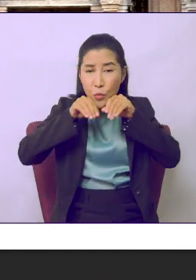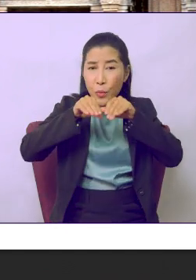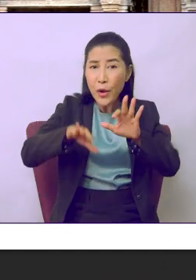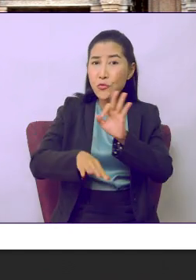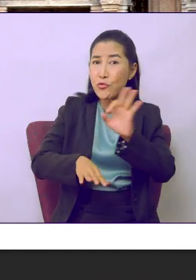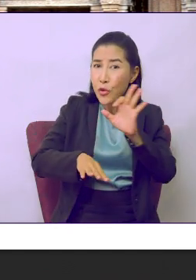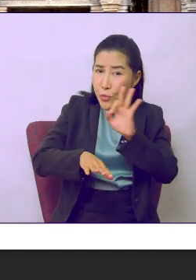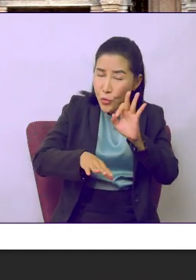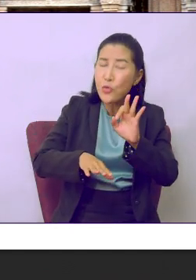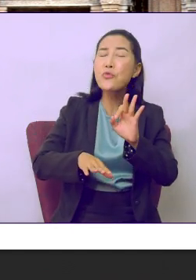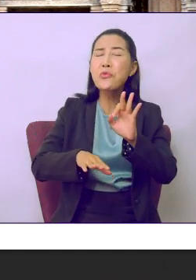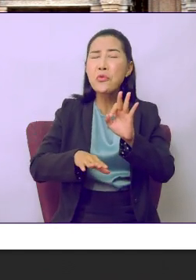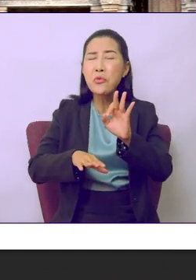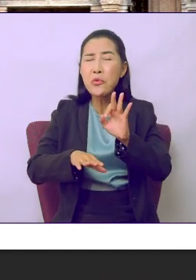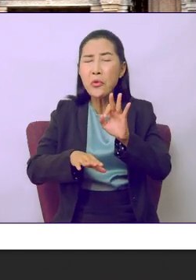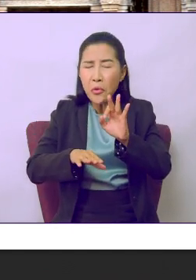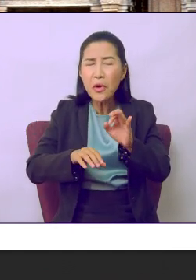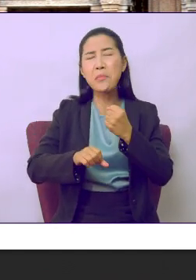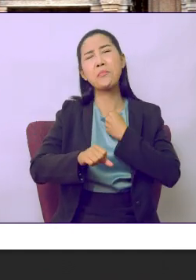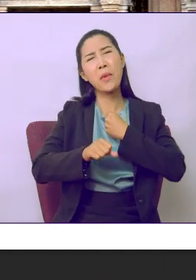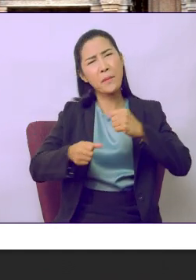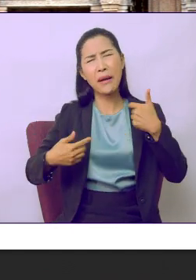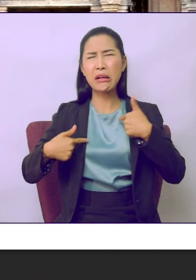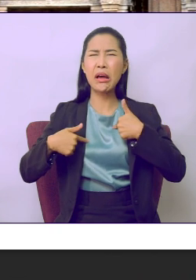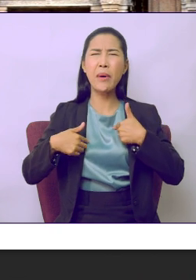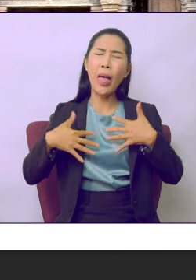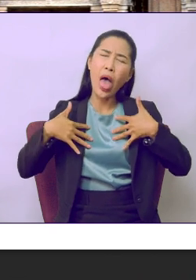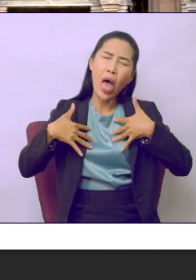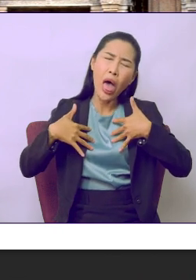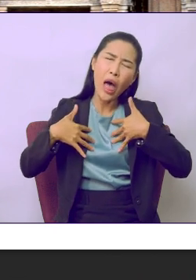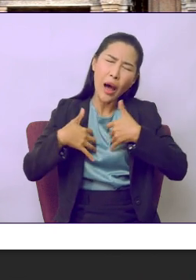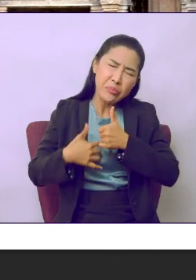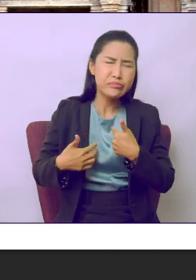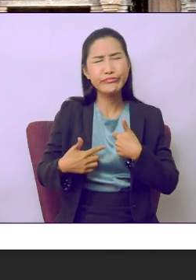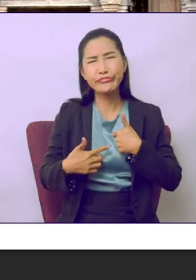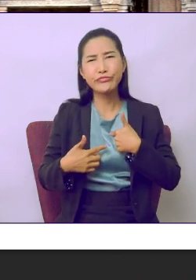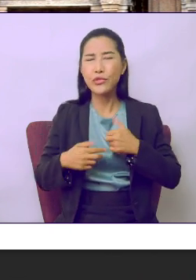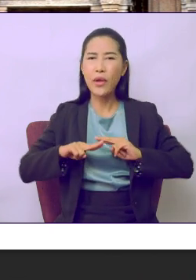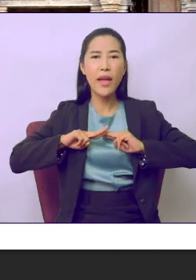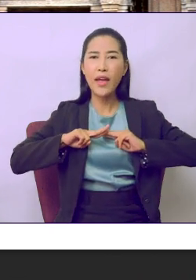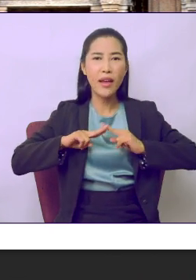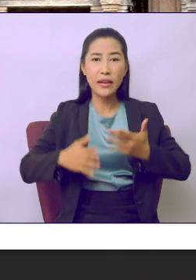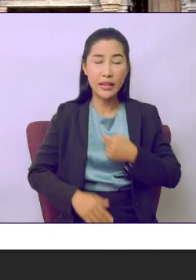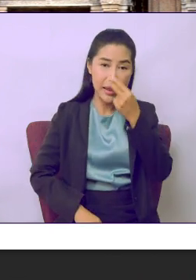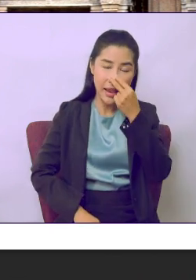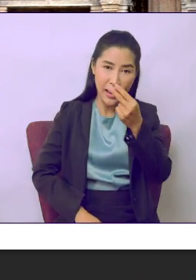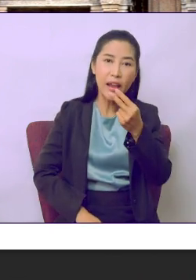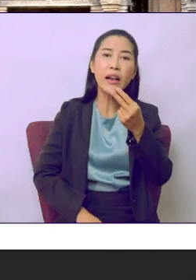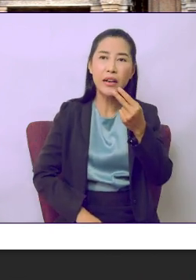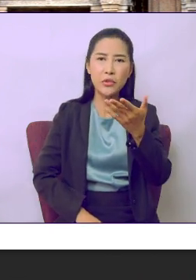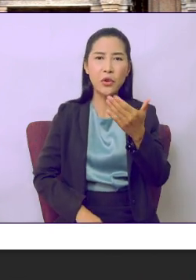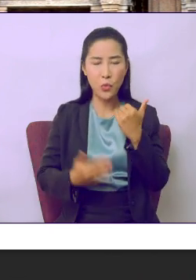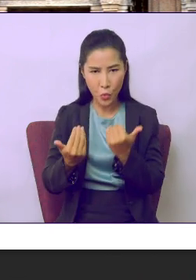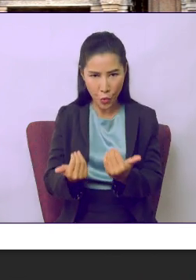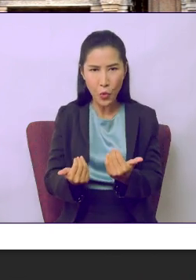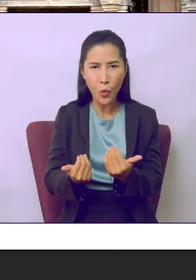โชว์ท่าแปลกๆนะครับหรือการทรมานตนนะครับอันนั้นก็เป็นสิ่งที่เราเห็นนะครับเดี๋ยววันนี้นะครับเรามาตก